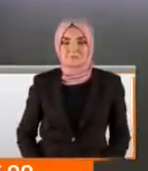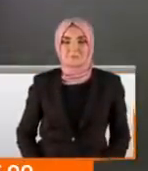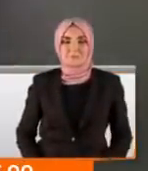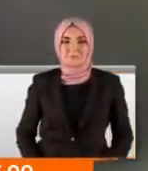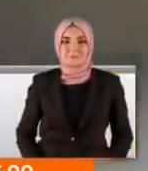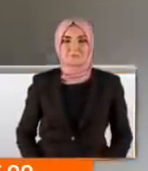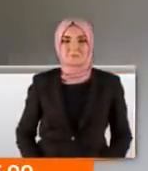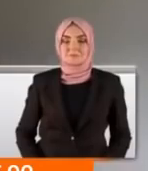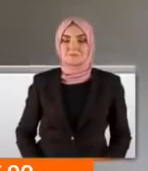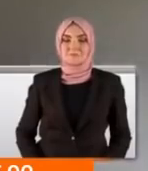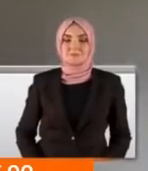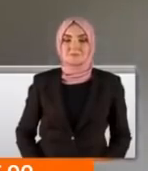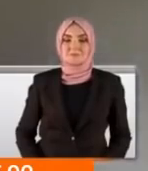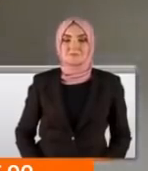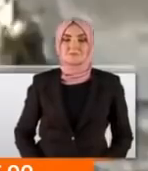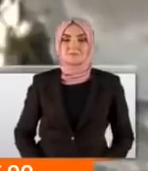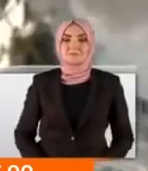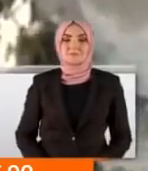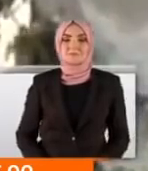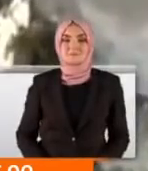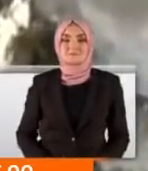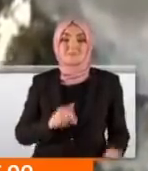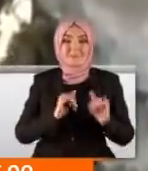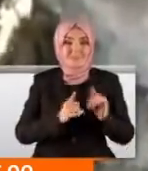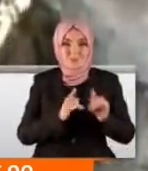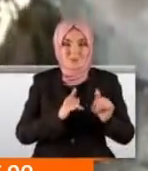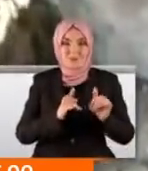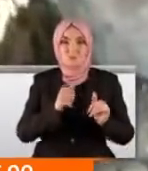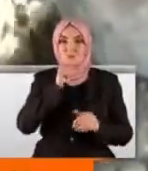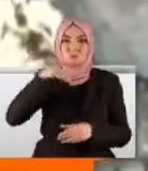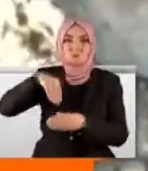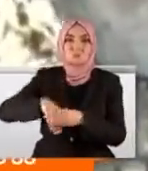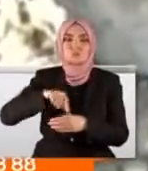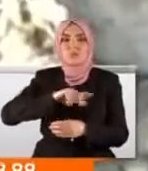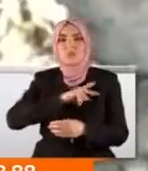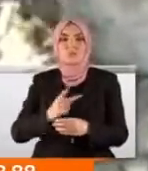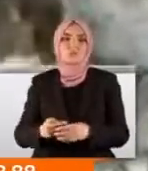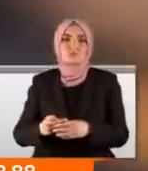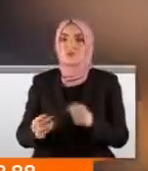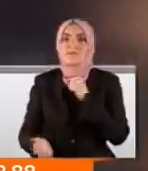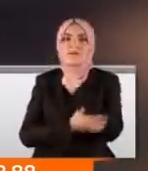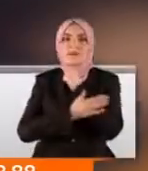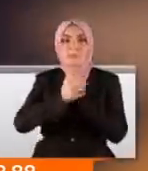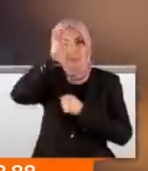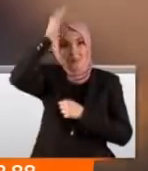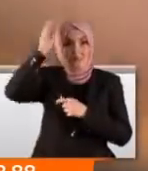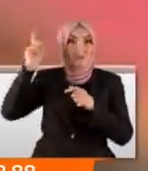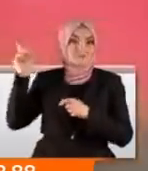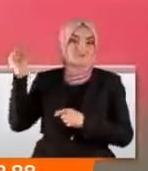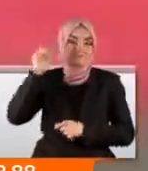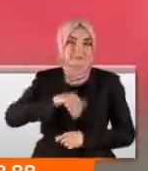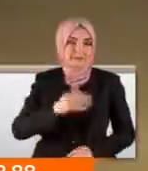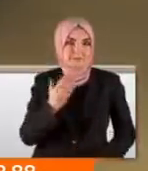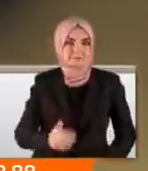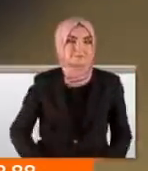değil mi? Korkmaz, korkmaz. Oyun oynarken kuyuya düştü, yardımına itfaiye koştu. Hiç korkmana